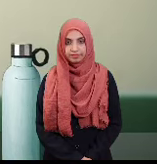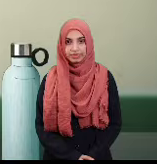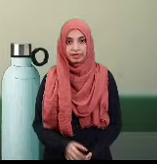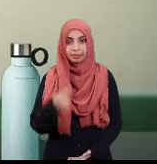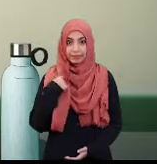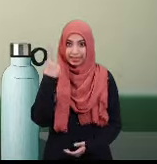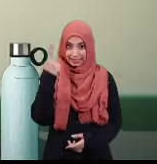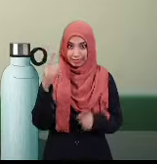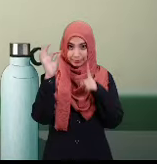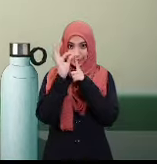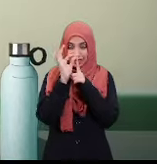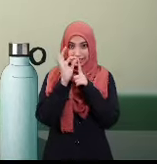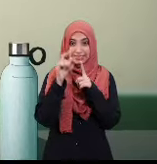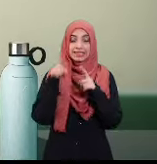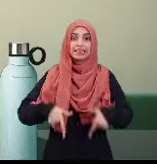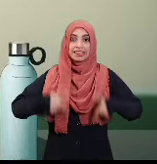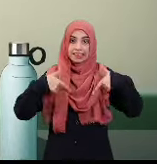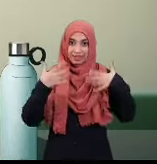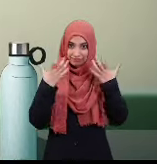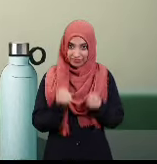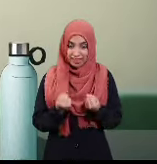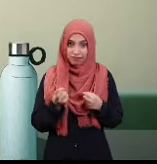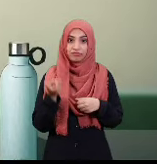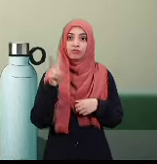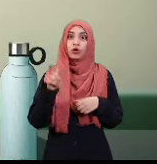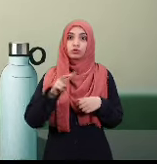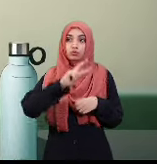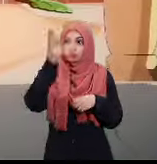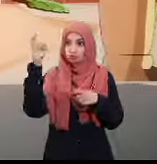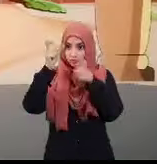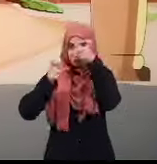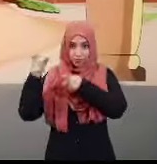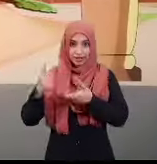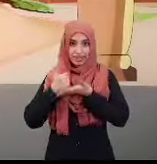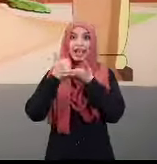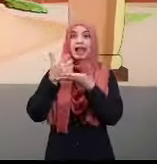मैं एक पाकिस्तानी हूँ और दूसरों की खिदमत करता हूँ।